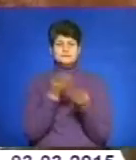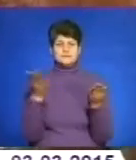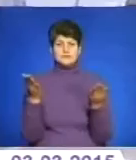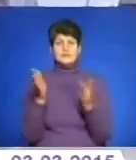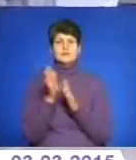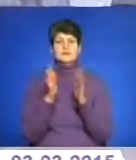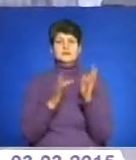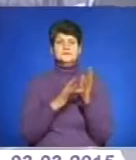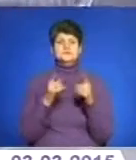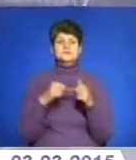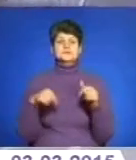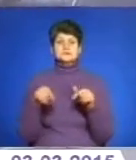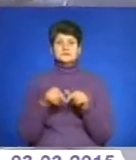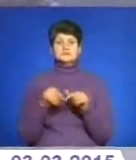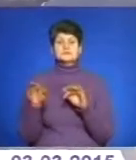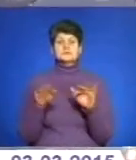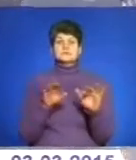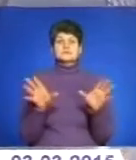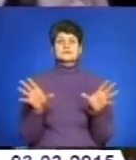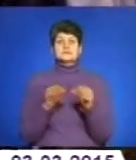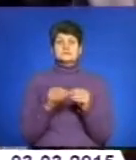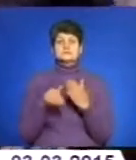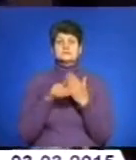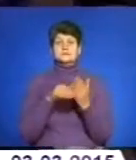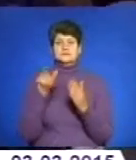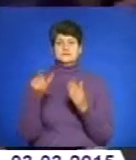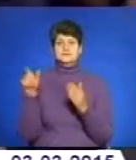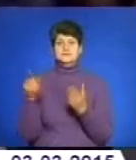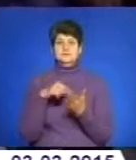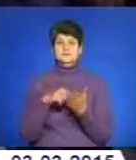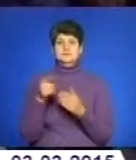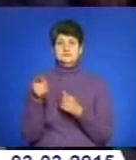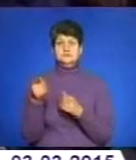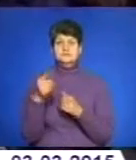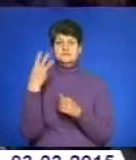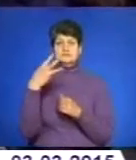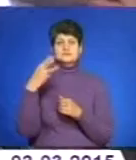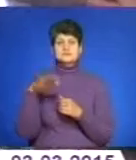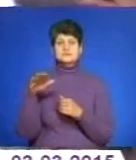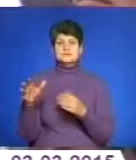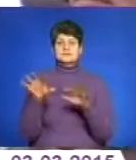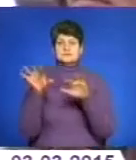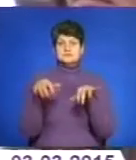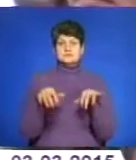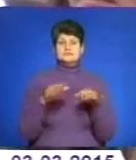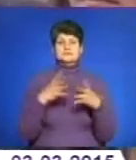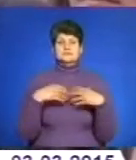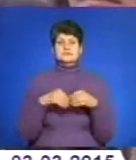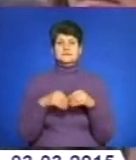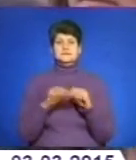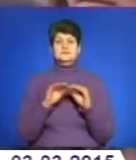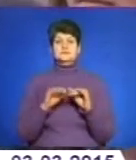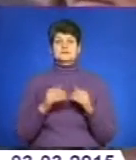ми організували акцію спільно з волонтерами міста Тернополя. 30 діток ми забрали в сім'ї міста Тернополя, де